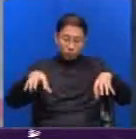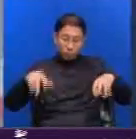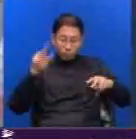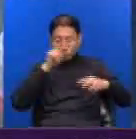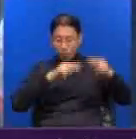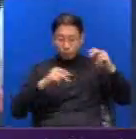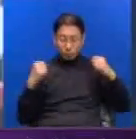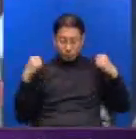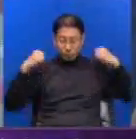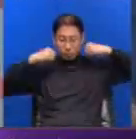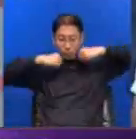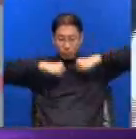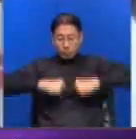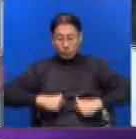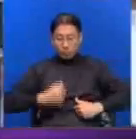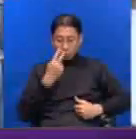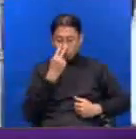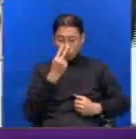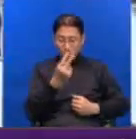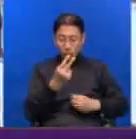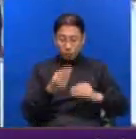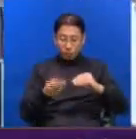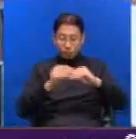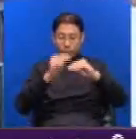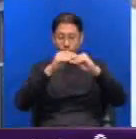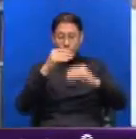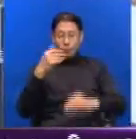สัมภาระผู้โดยสารอย่างละเอียดมากยิ่งขึ้นค่ะ